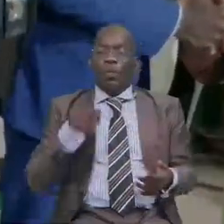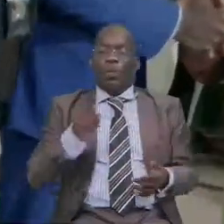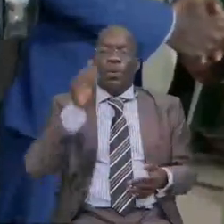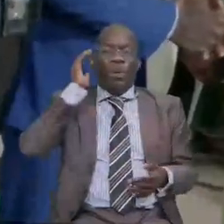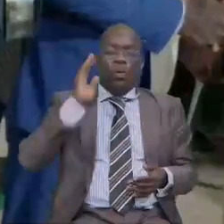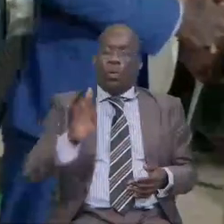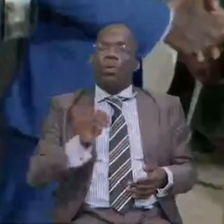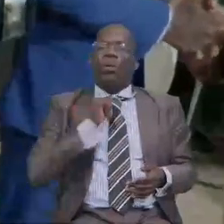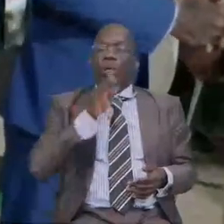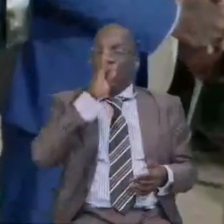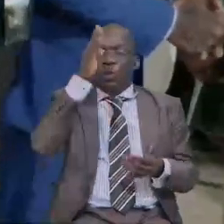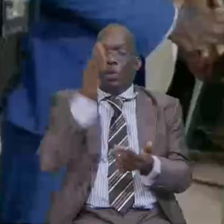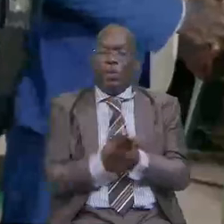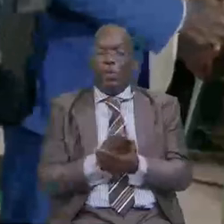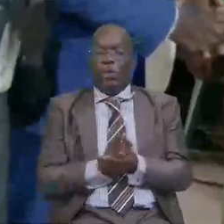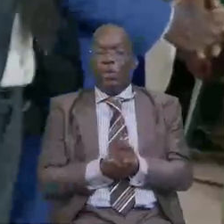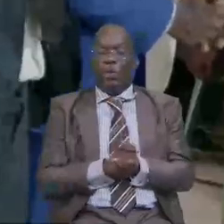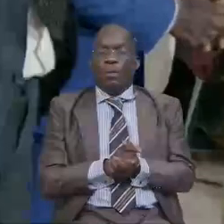sera imparable.